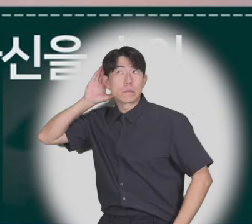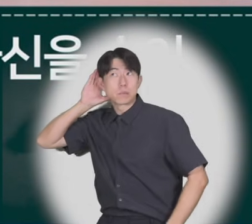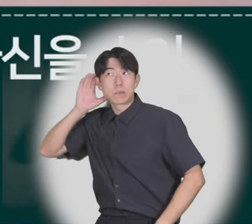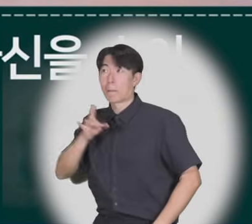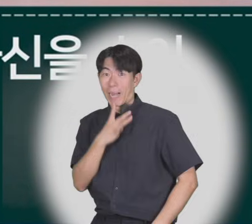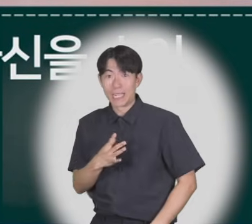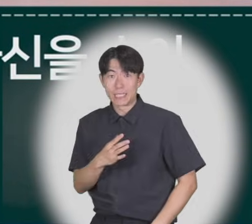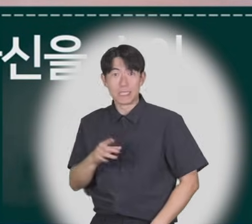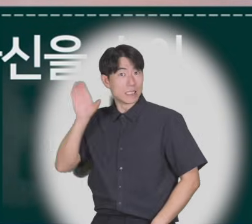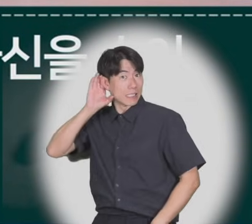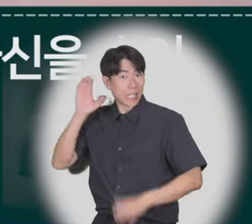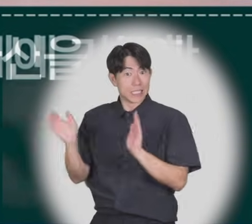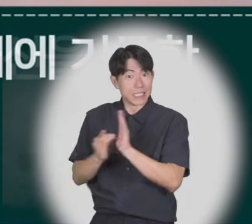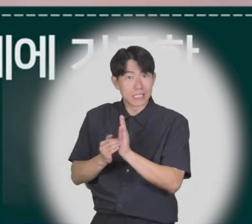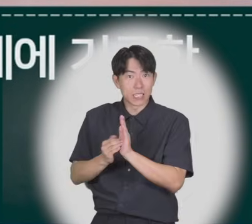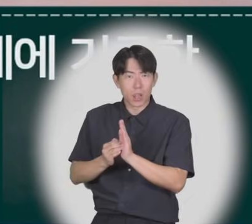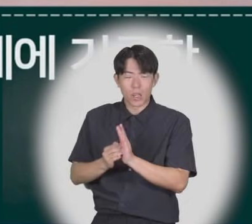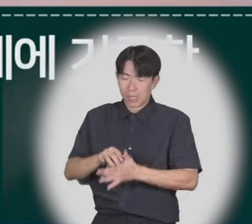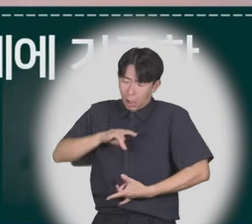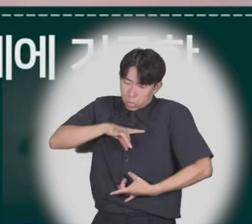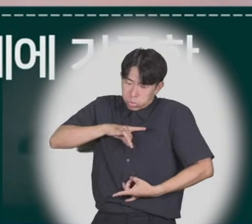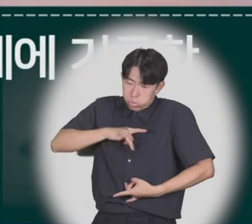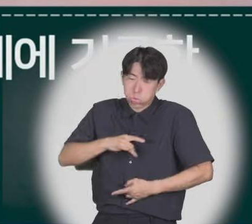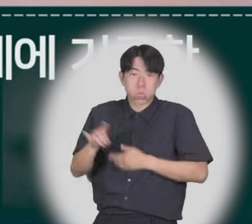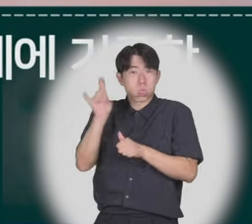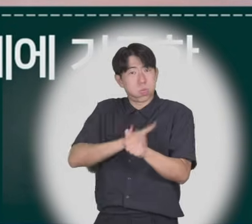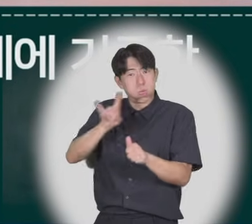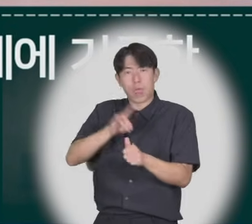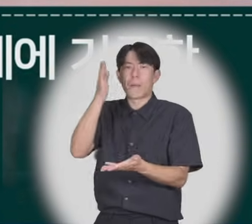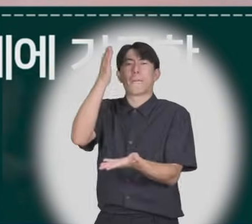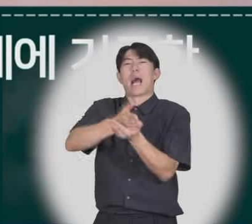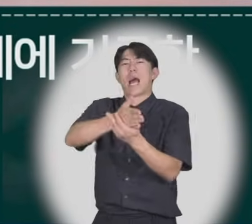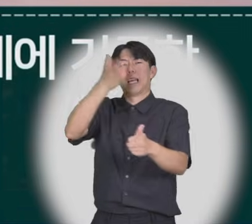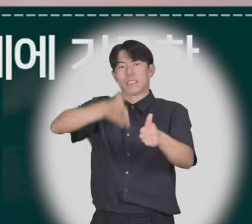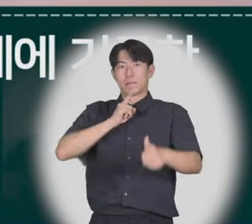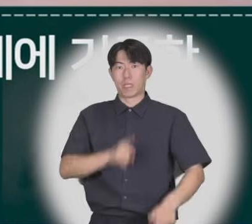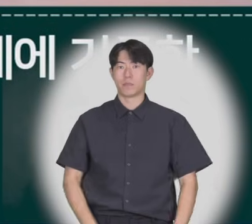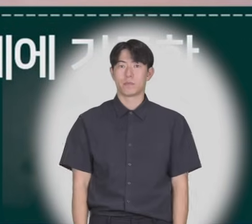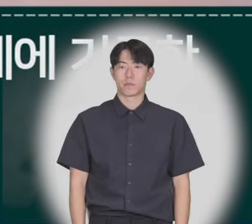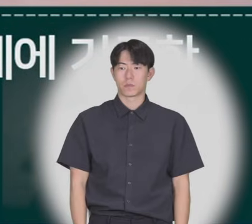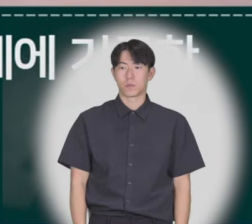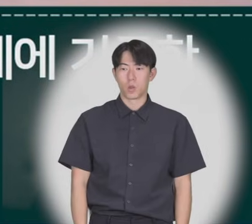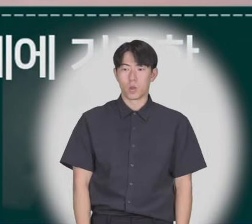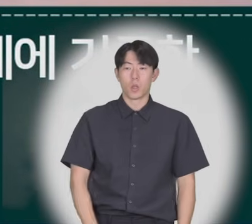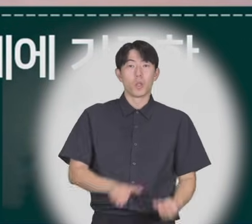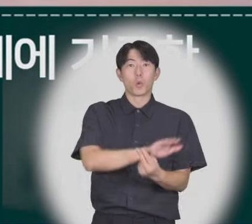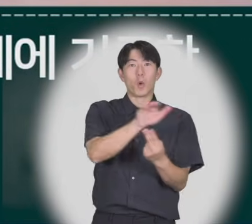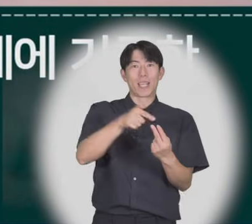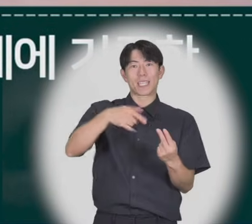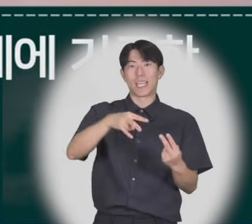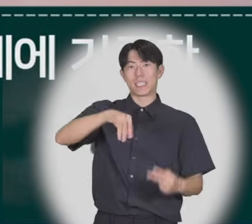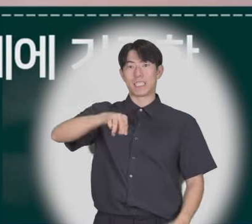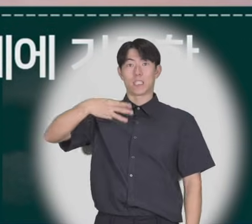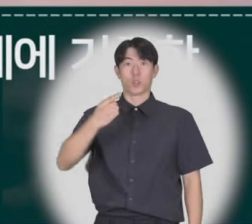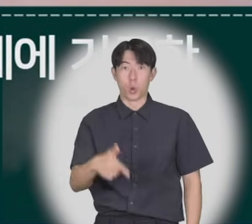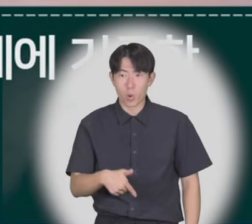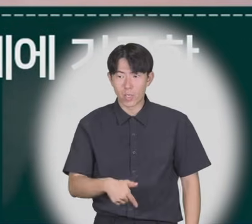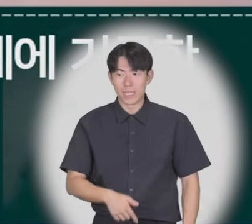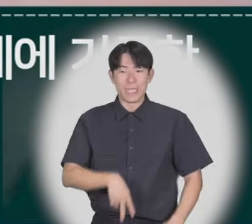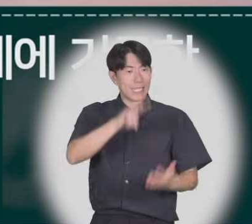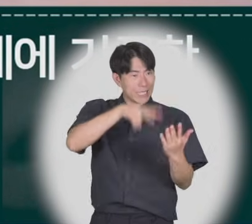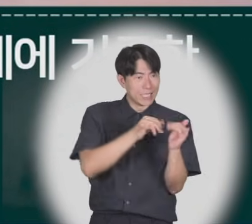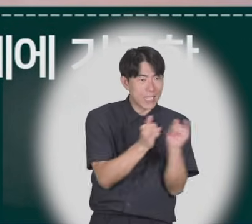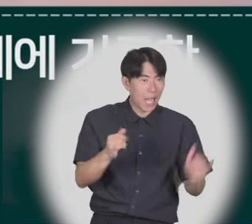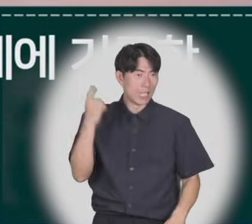했습니다. 요한계시록 1장 3절에서는 이 예언의 말씀을 읽는 자와 듣는 자와 그 가운데 기록된